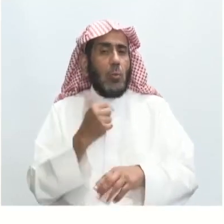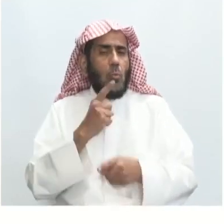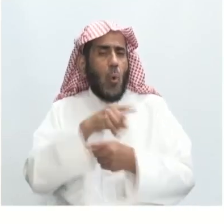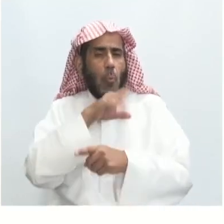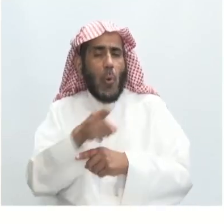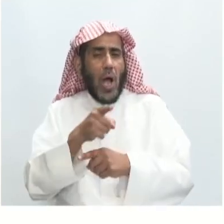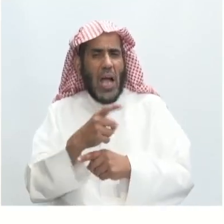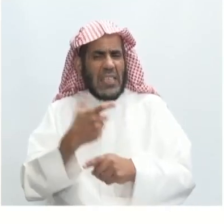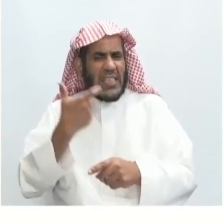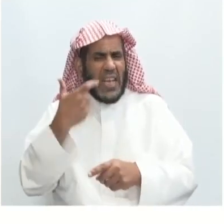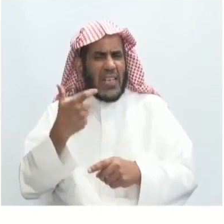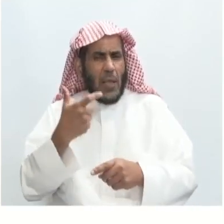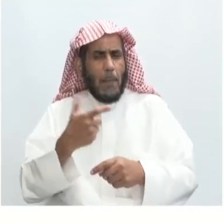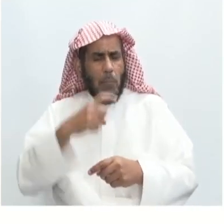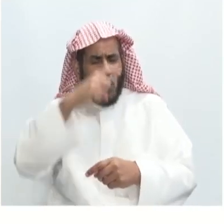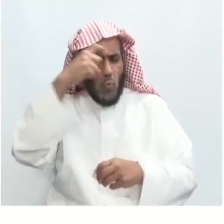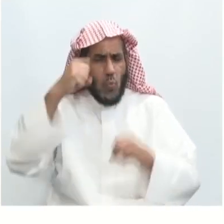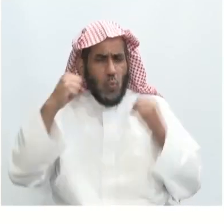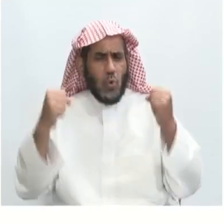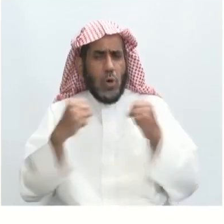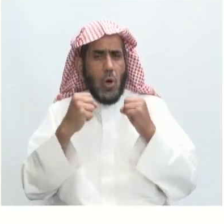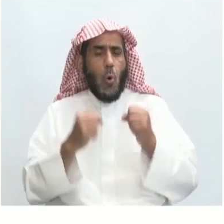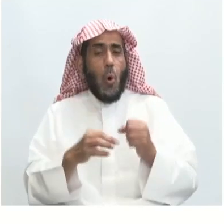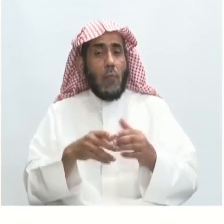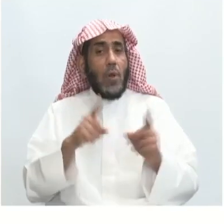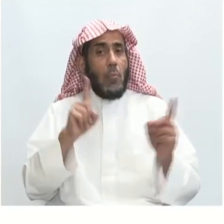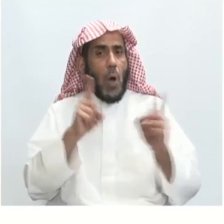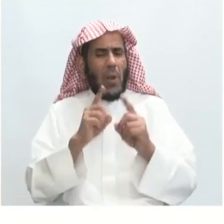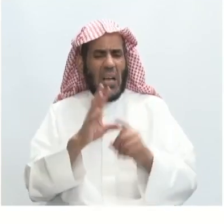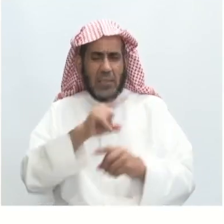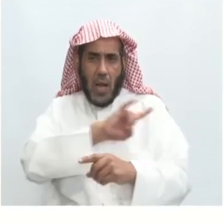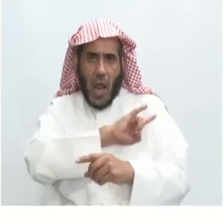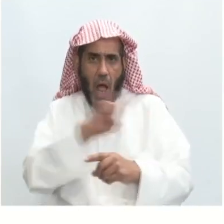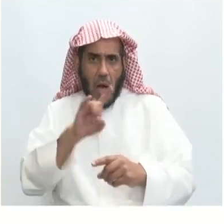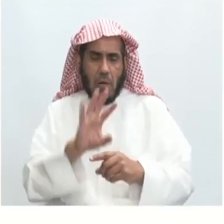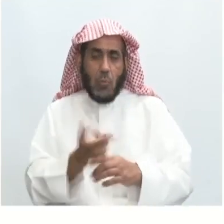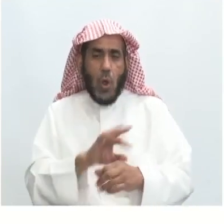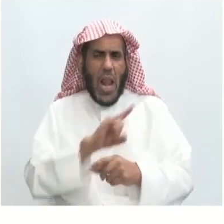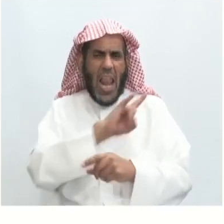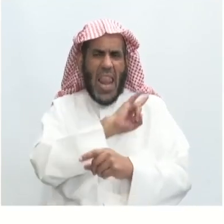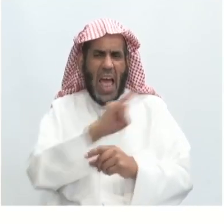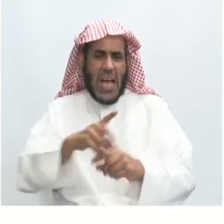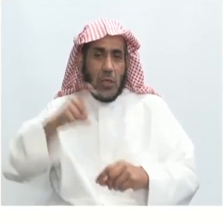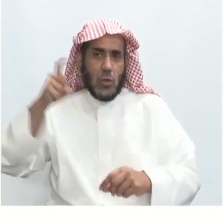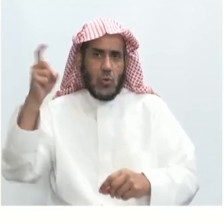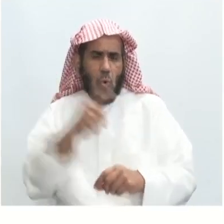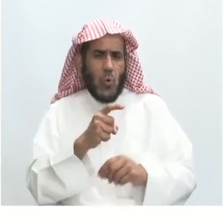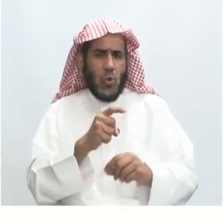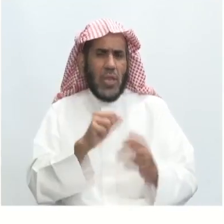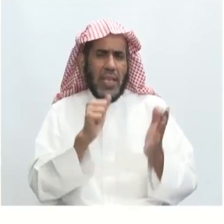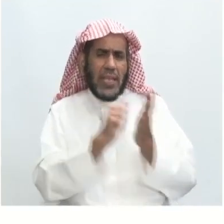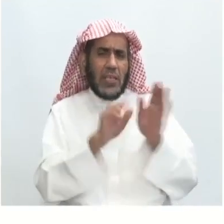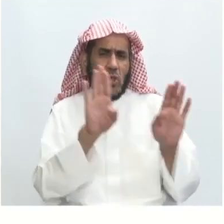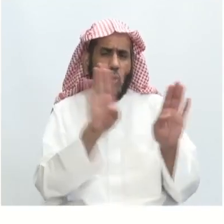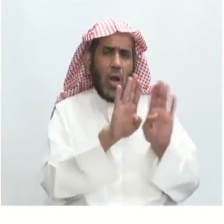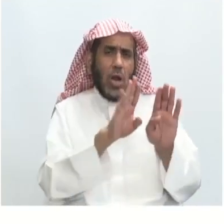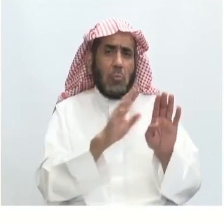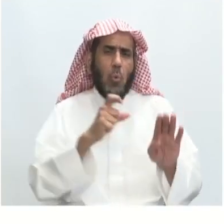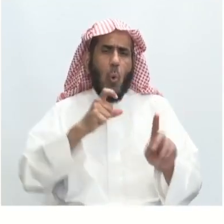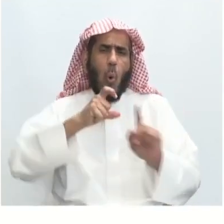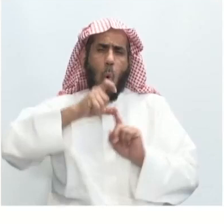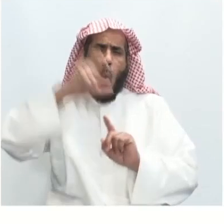ان تحرص وفي المقابل قد ينهاك فيقول لا تؤذي جيرانك بالصوت العالي